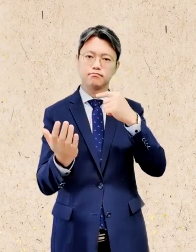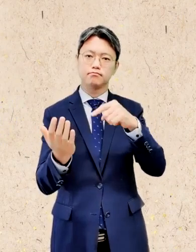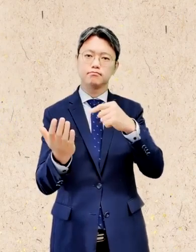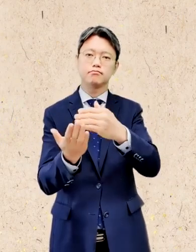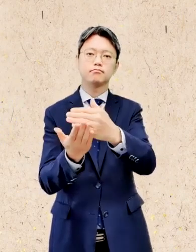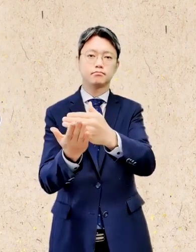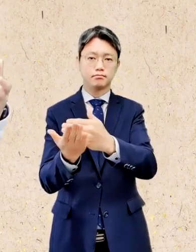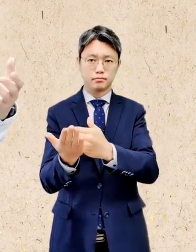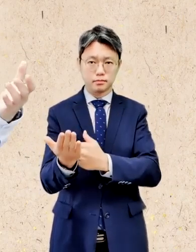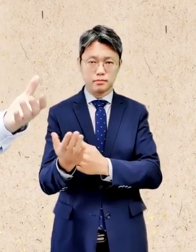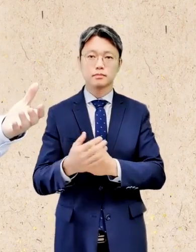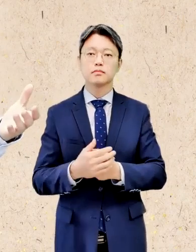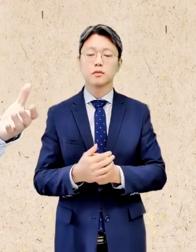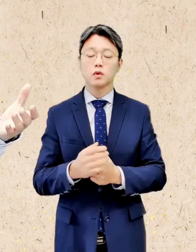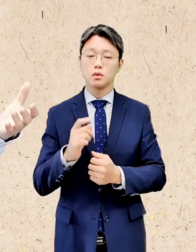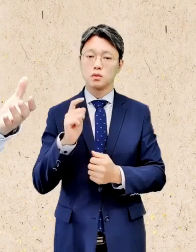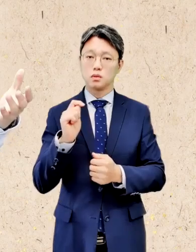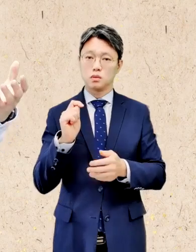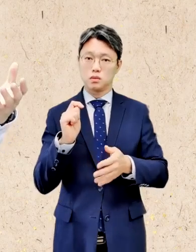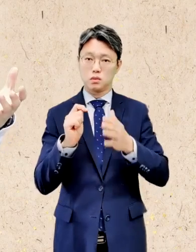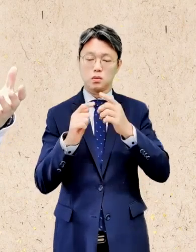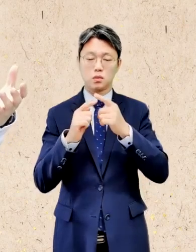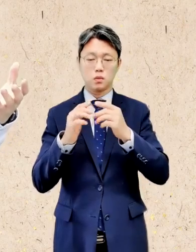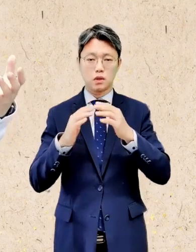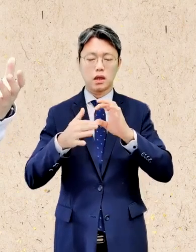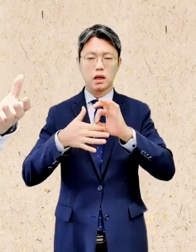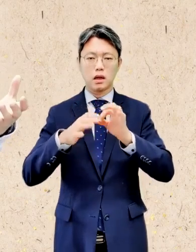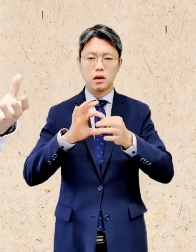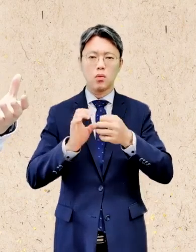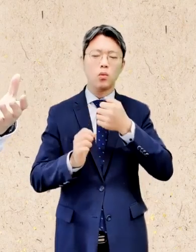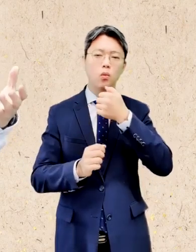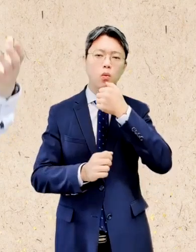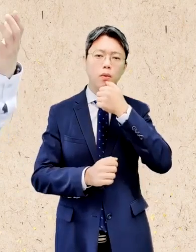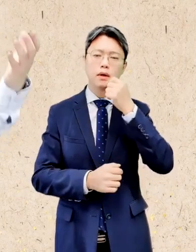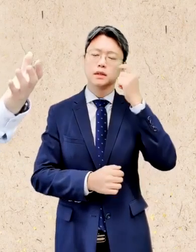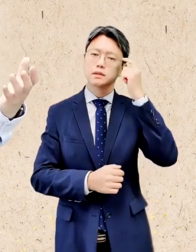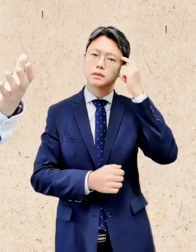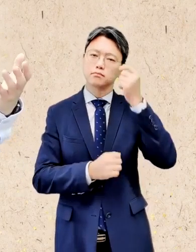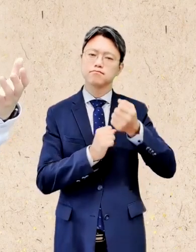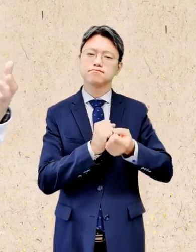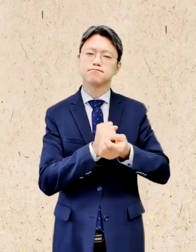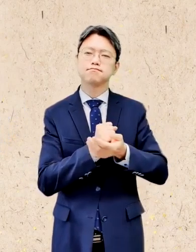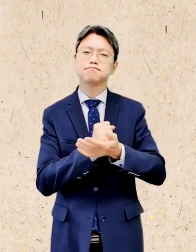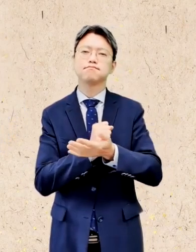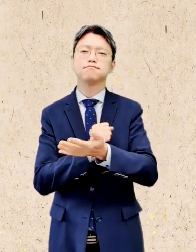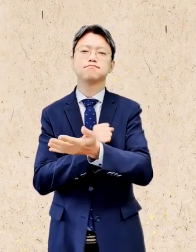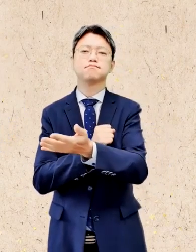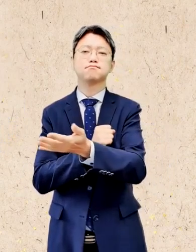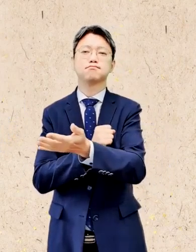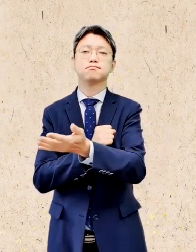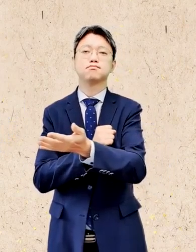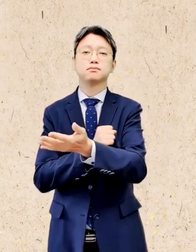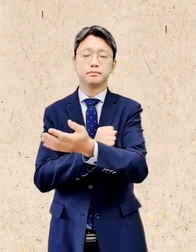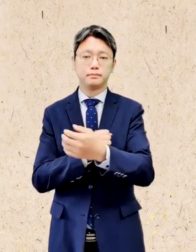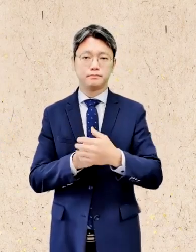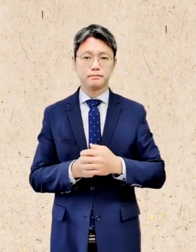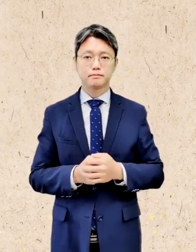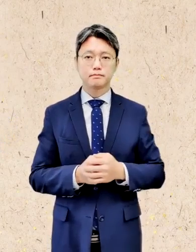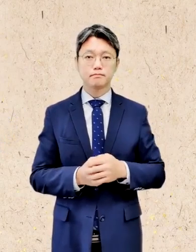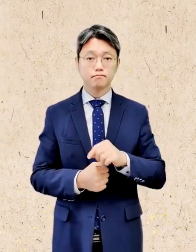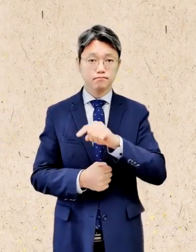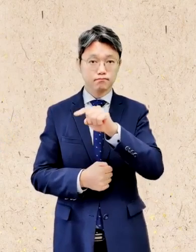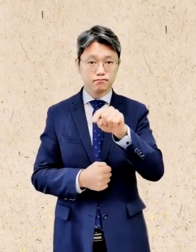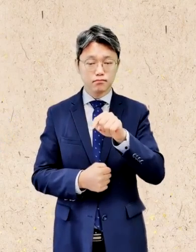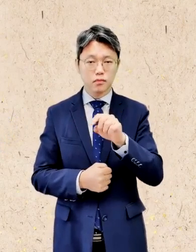있습니다. 또한 고린도 교회는 헬라와 로마 세계의 철학 사조들에도 영향을 받고 있었습니다.